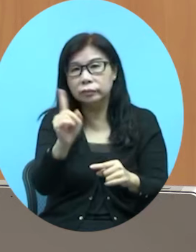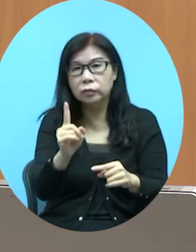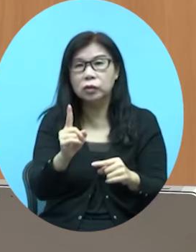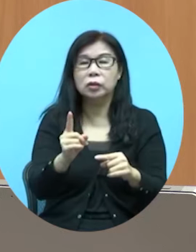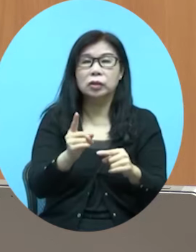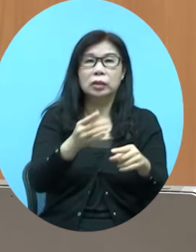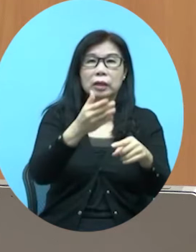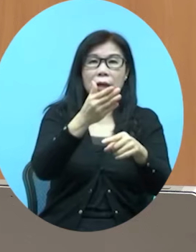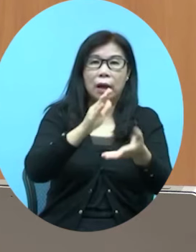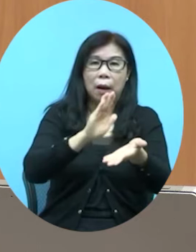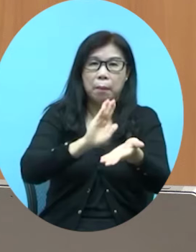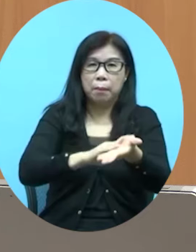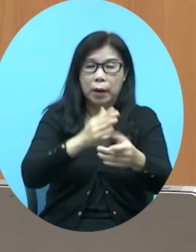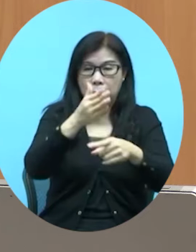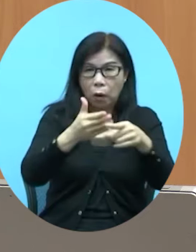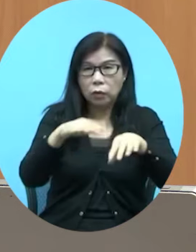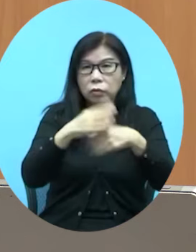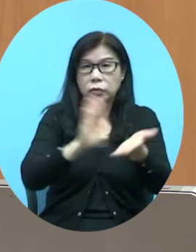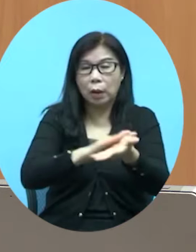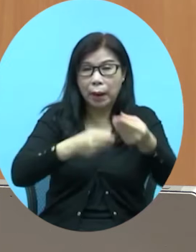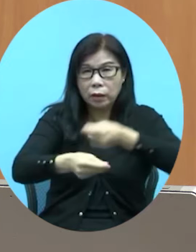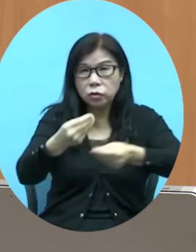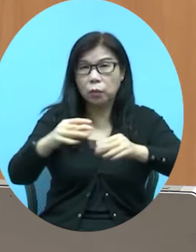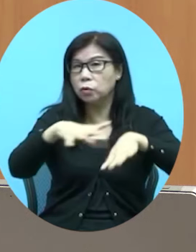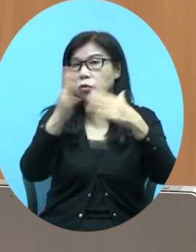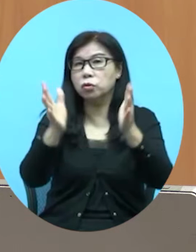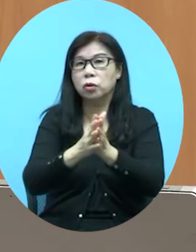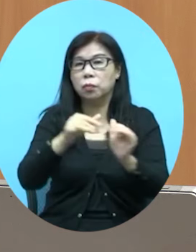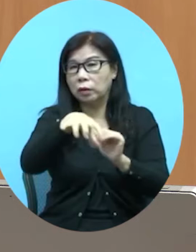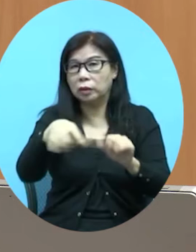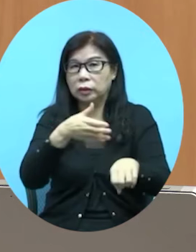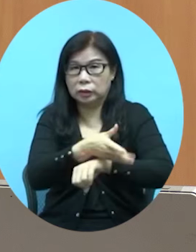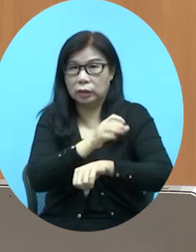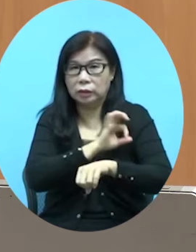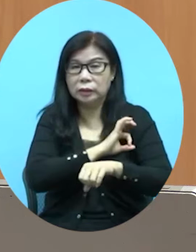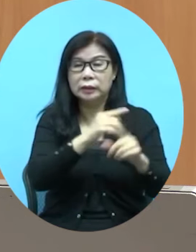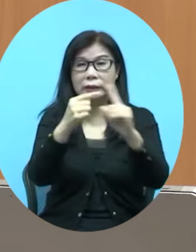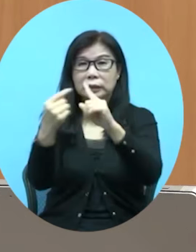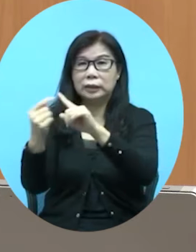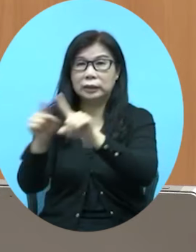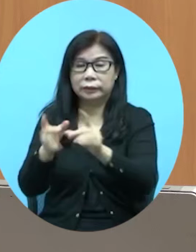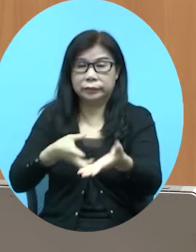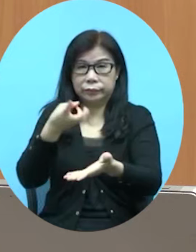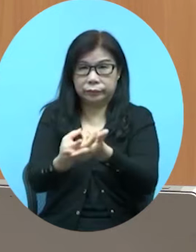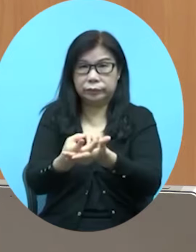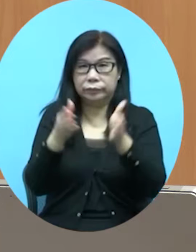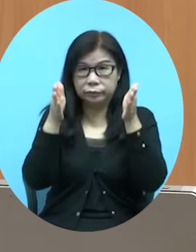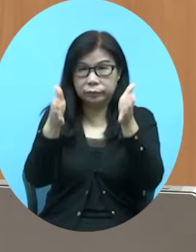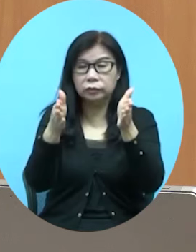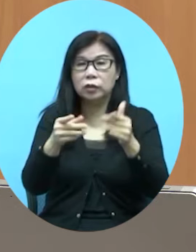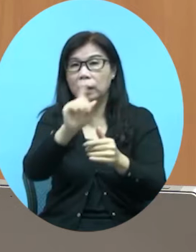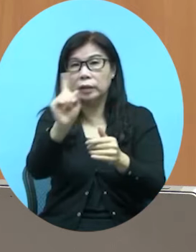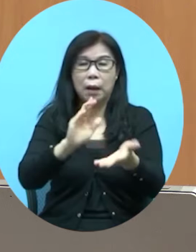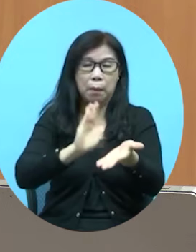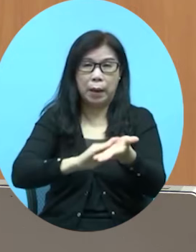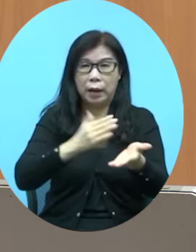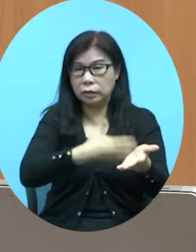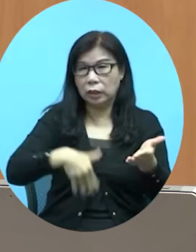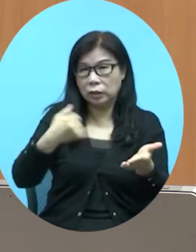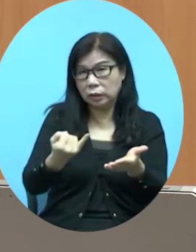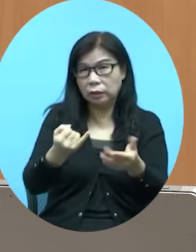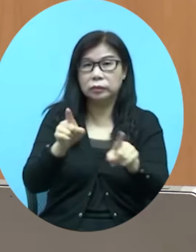那里局部传播还是在全社区所以希望大家都是要留意那有些什么不舒服呢第一